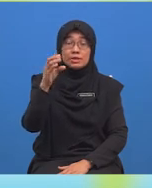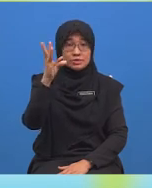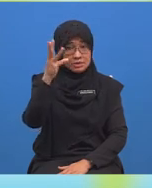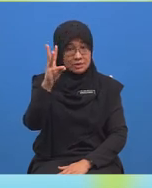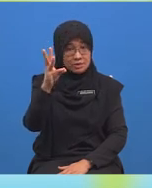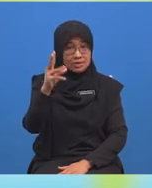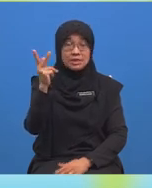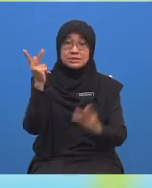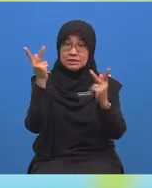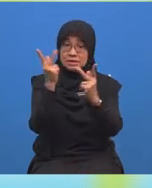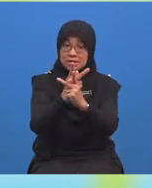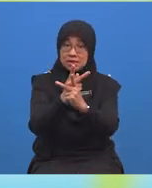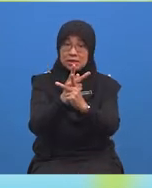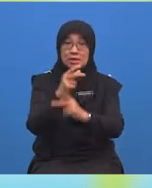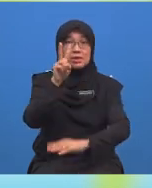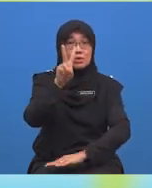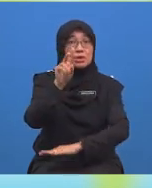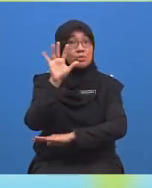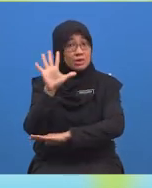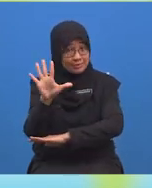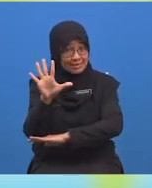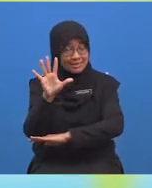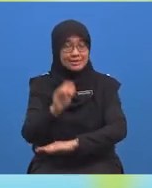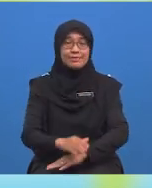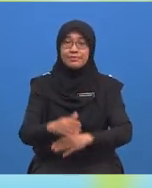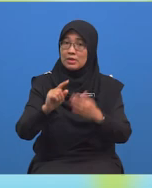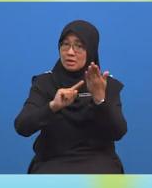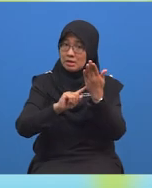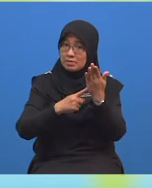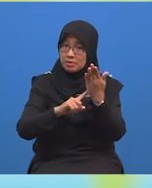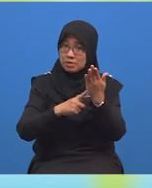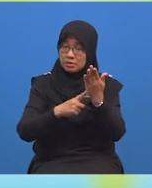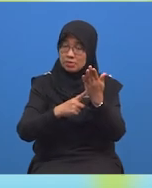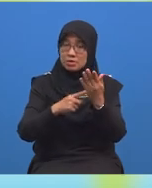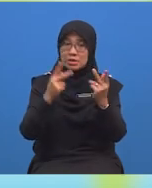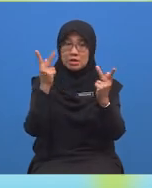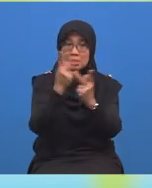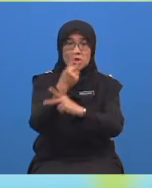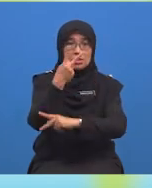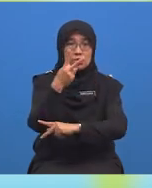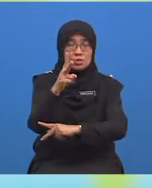12,816 darab 25. Mula-mula, darabkan